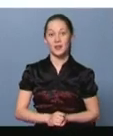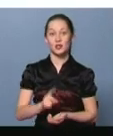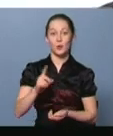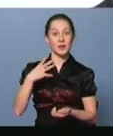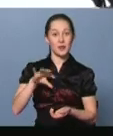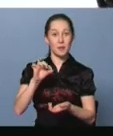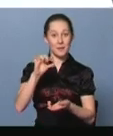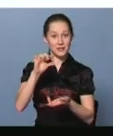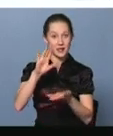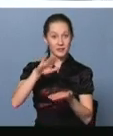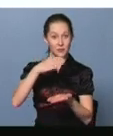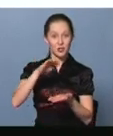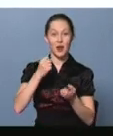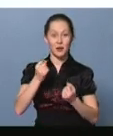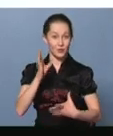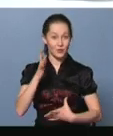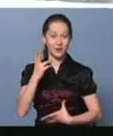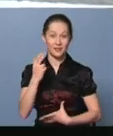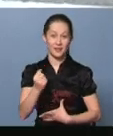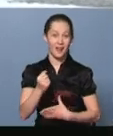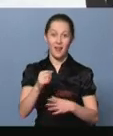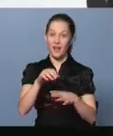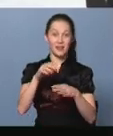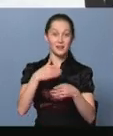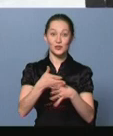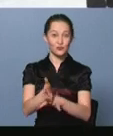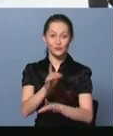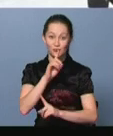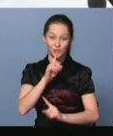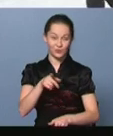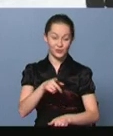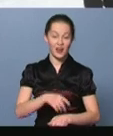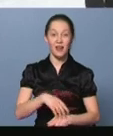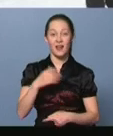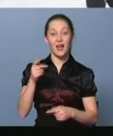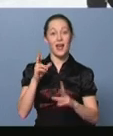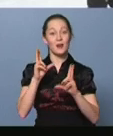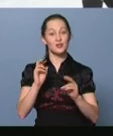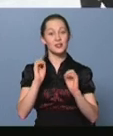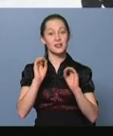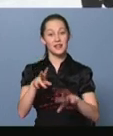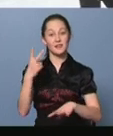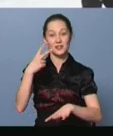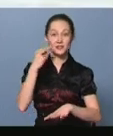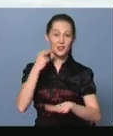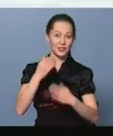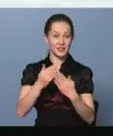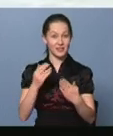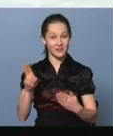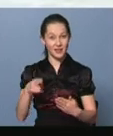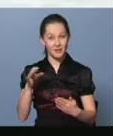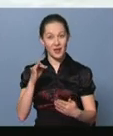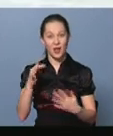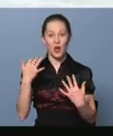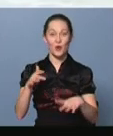льдом. Крепко будет? Очень. Не отвалится? Нет. Подрядчики обещают сдать городок в 20-х числах декабря. Уже вырезали